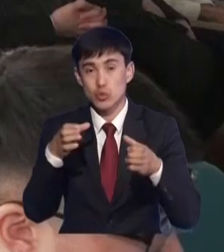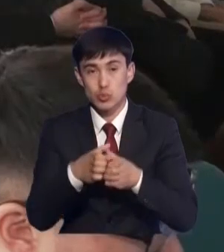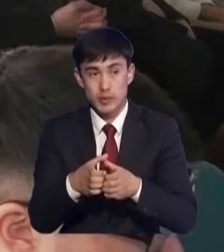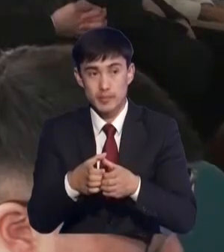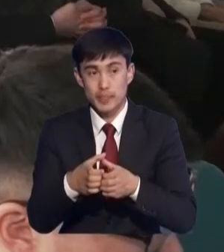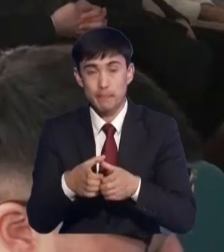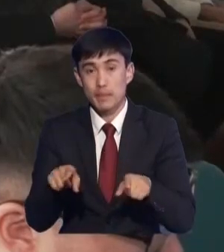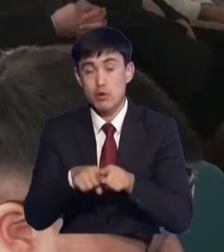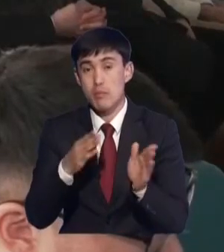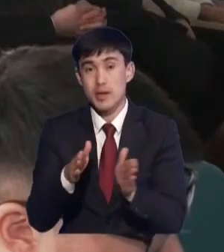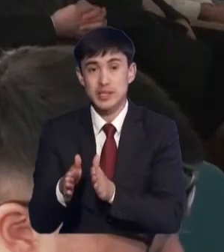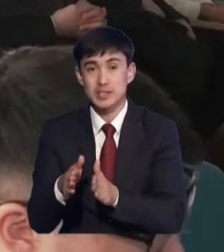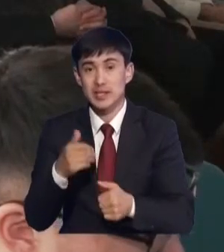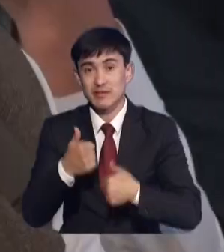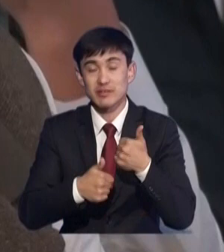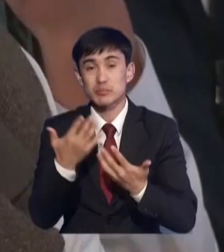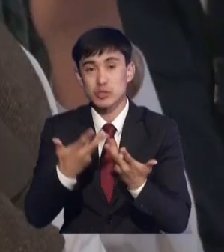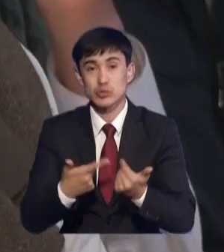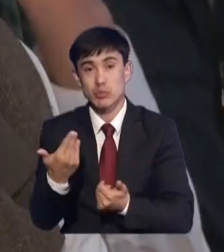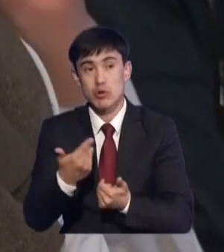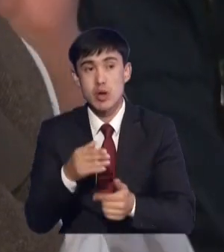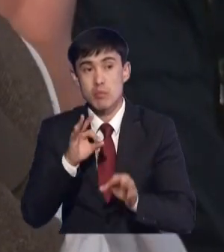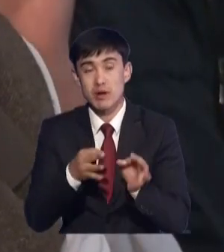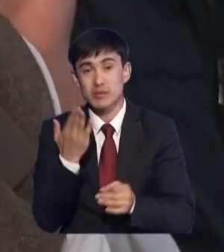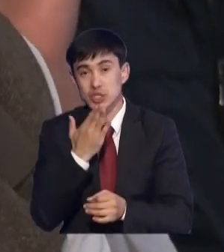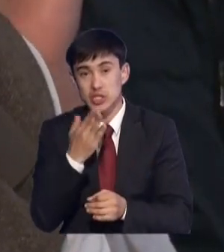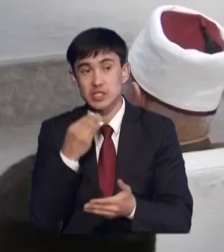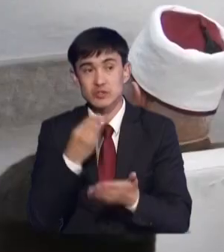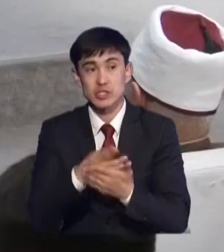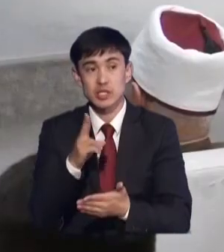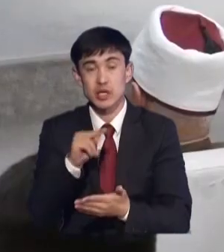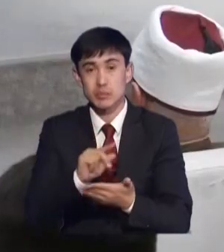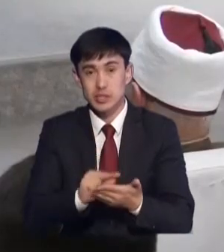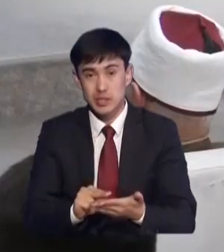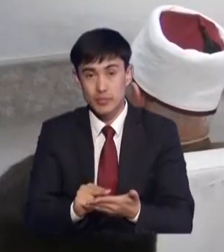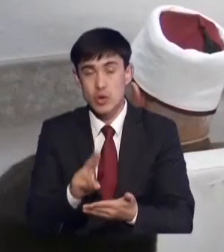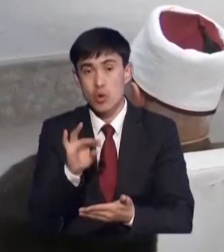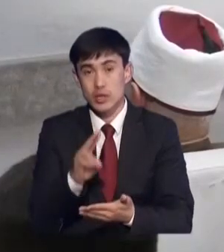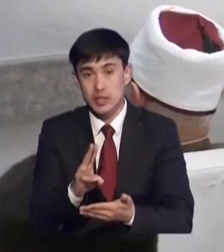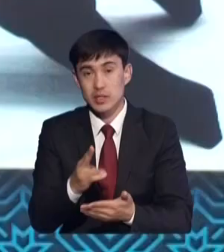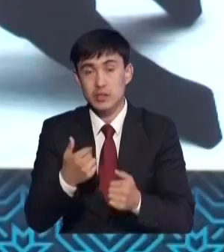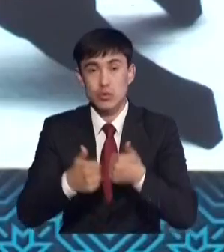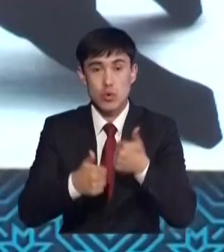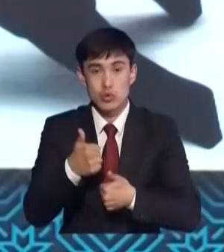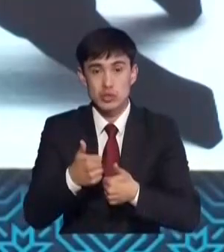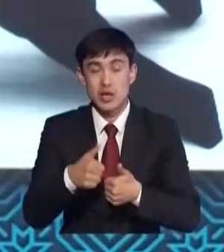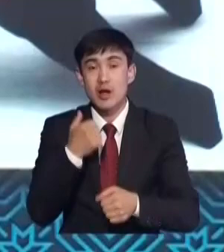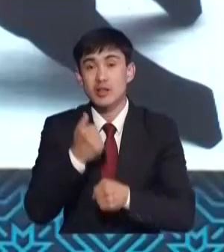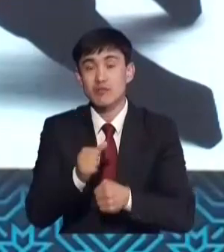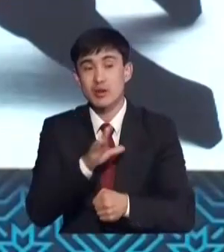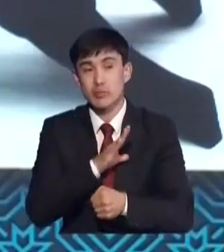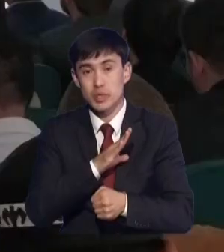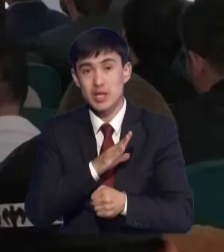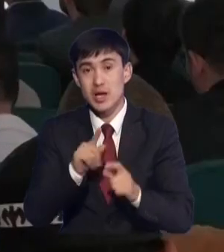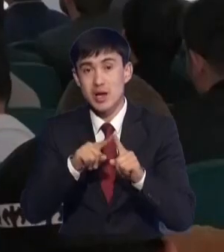группы. В таком порядке они соревновались между собой в правильном чтении священного писания. Причем в этом конкурсе приоритетным было не